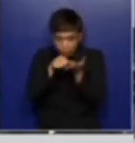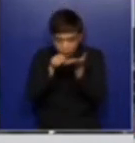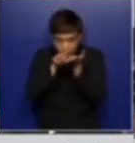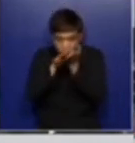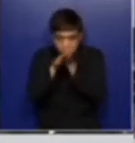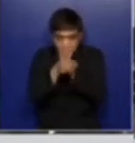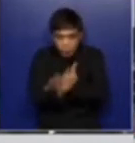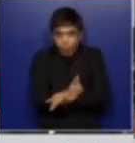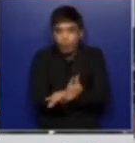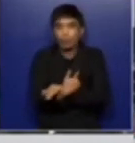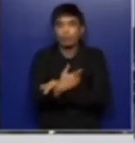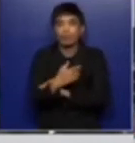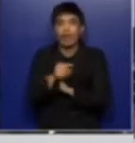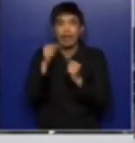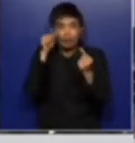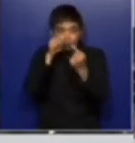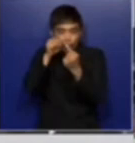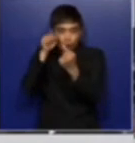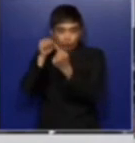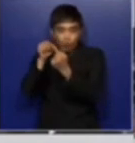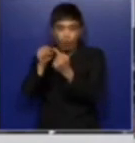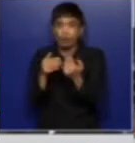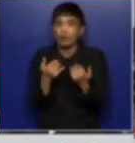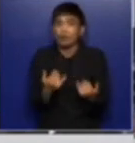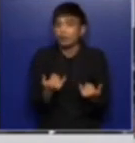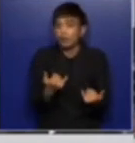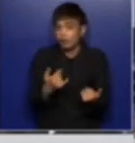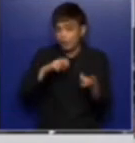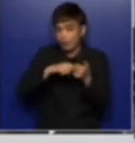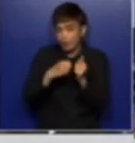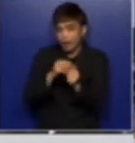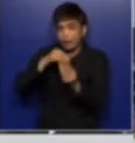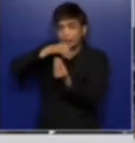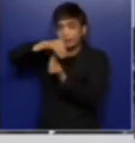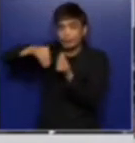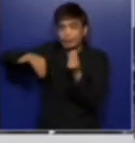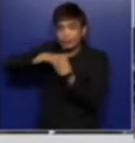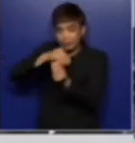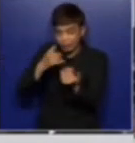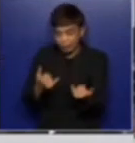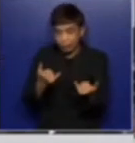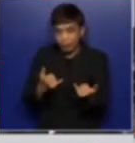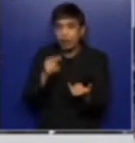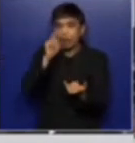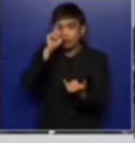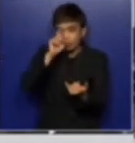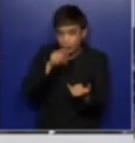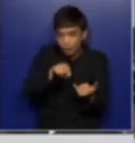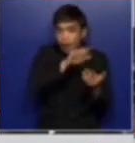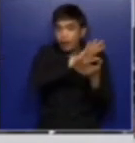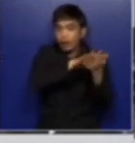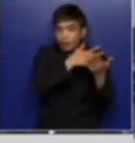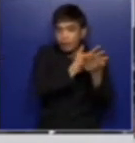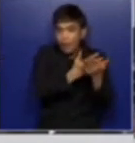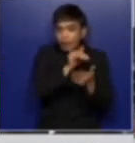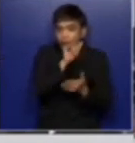เช่นในภาวะวิกฤตเศรษฐกิจปัจจุบันควรใช้ยุทธศาสตร์พึ่งตน